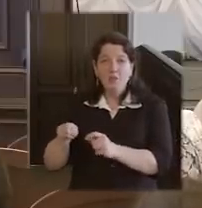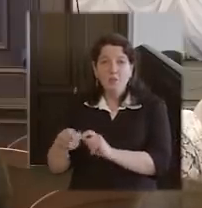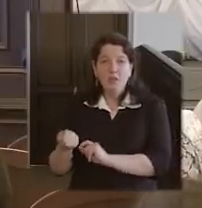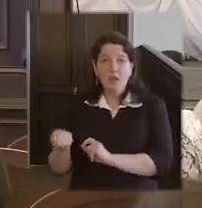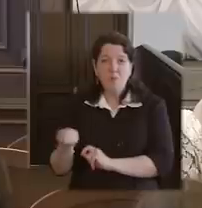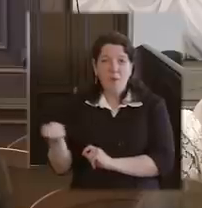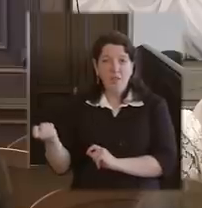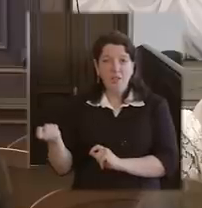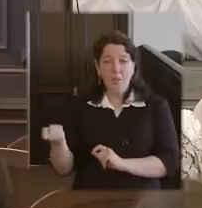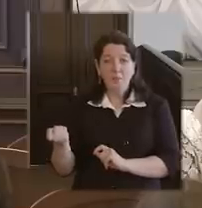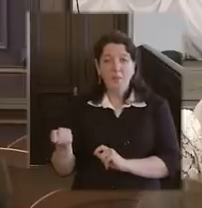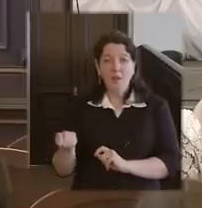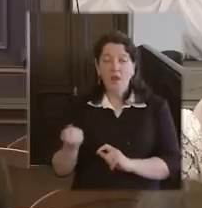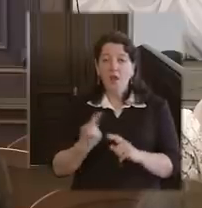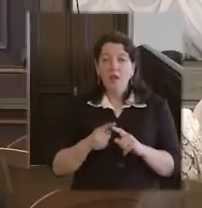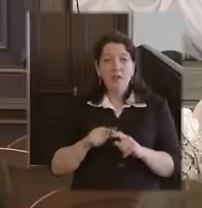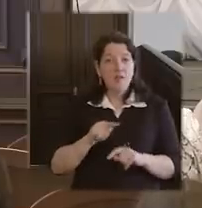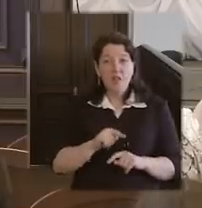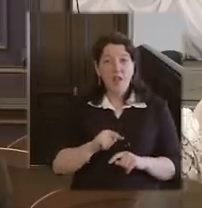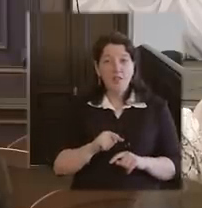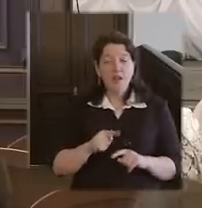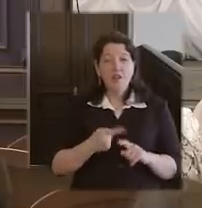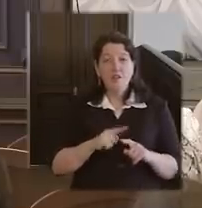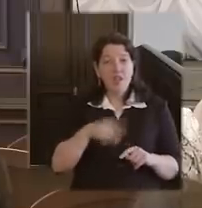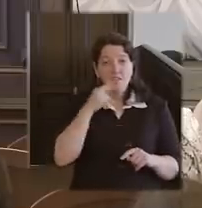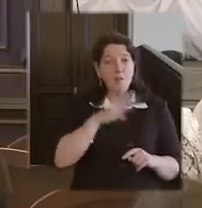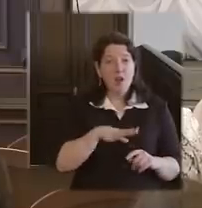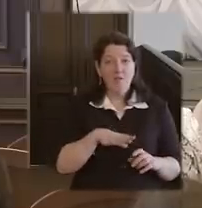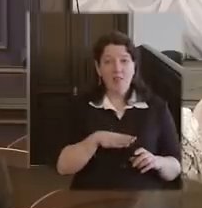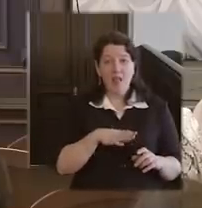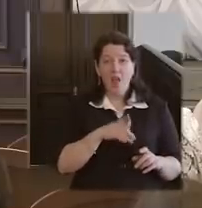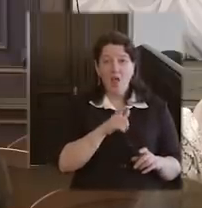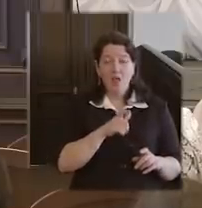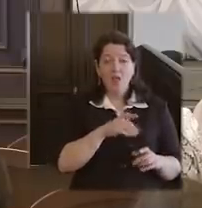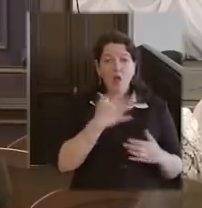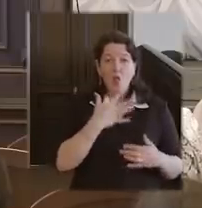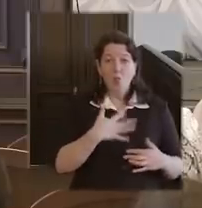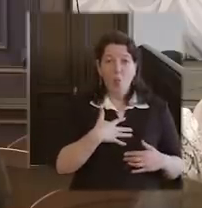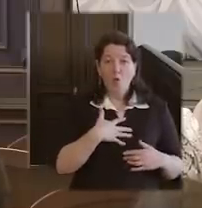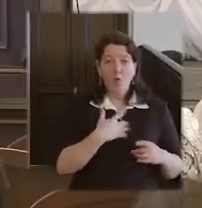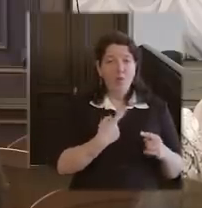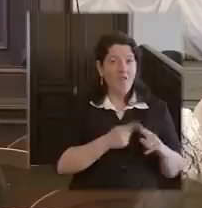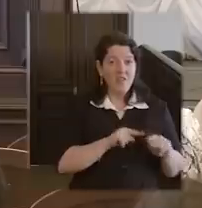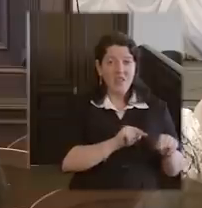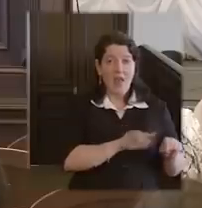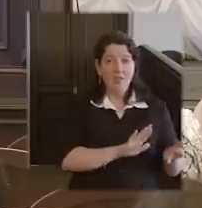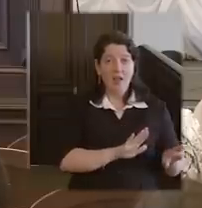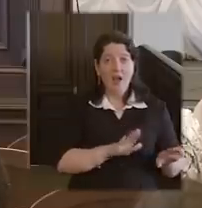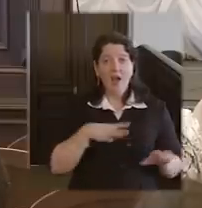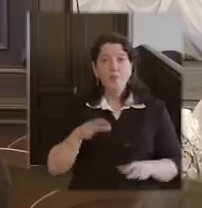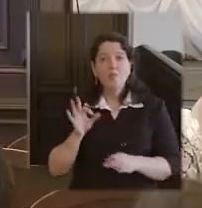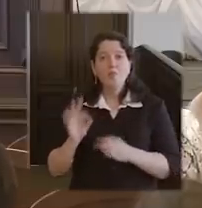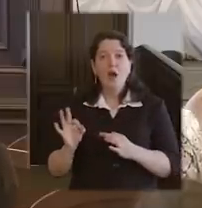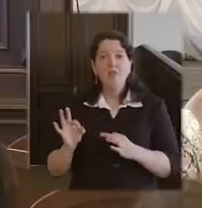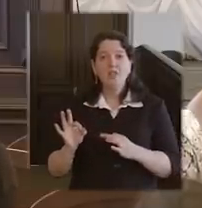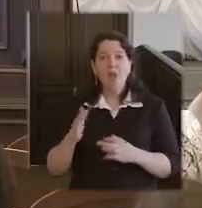Безумная. Нет. Нет, не это неправедное, а праведное, то есть правильная